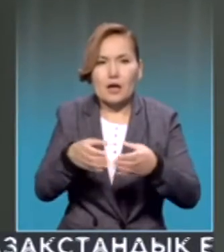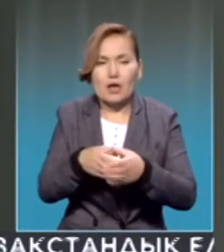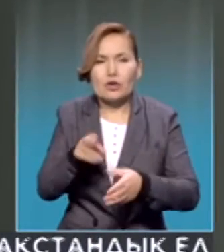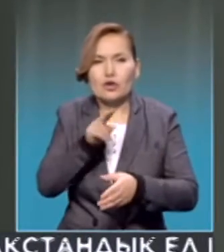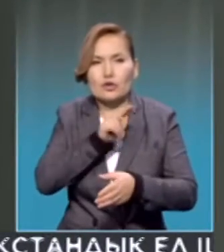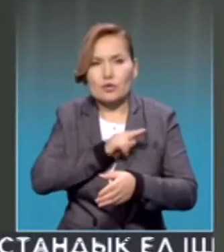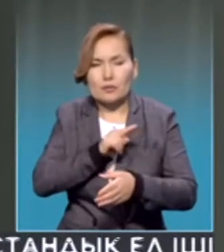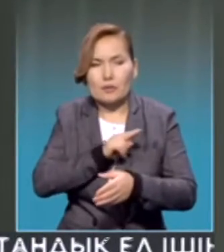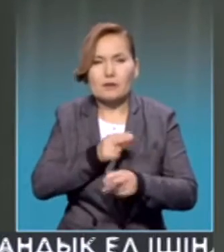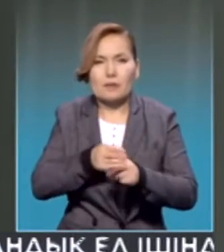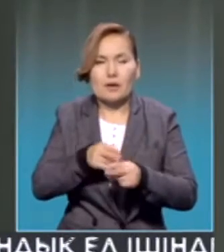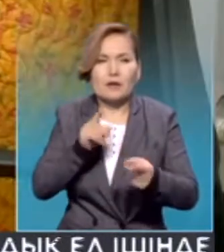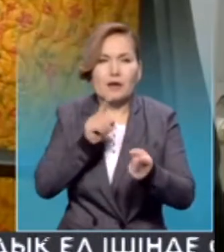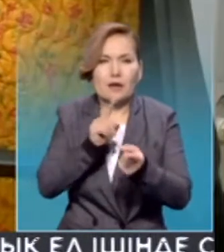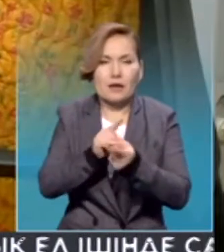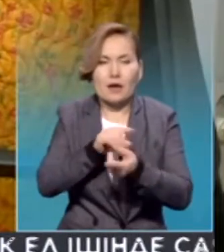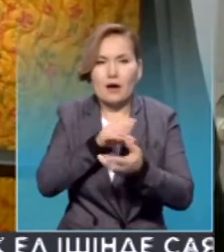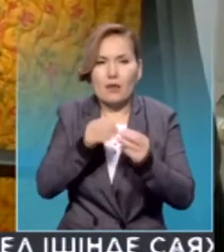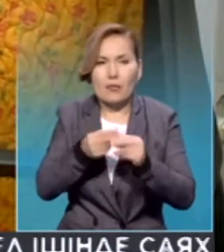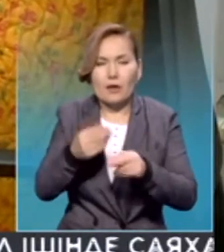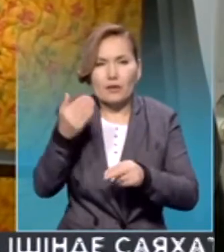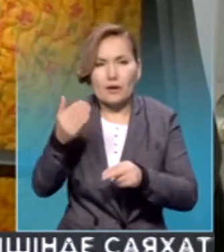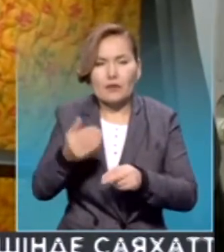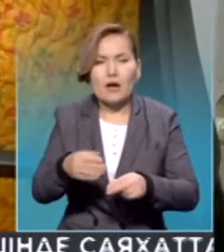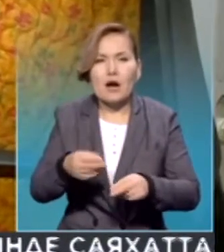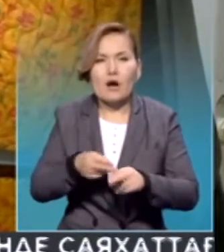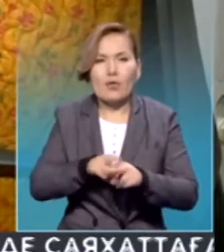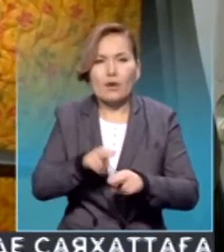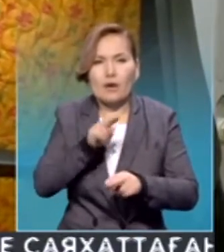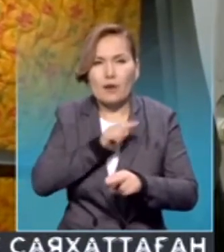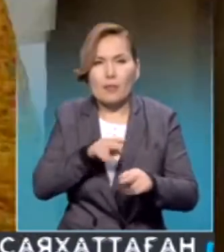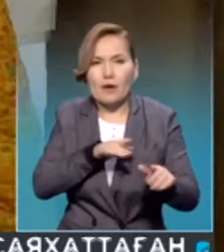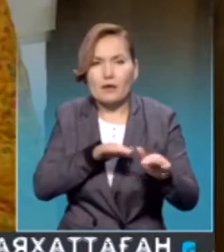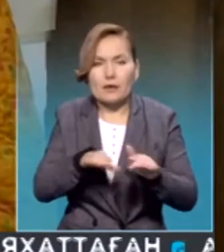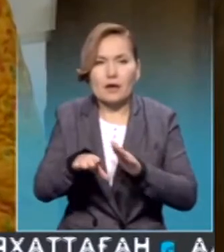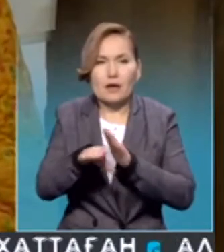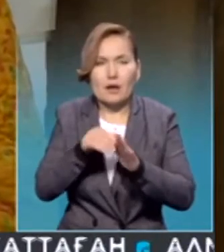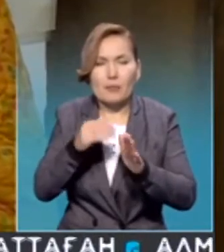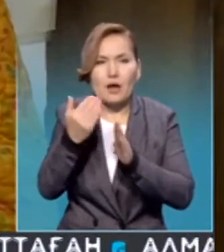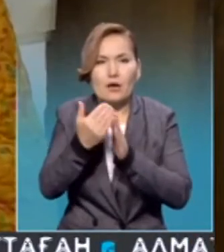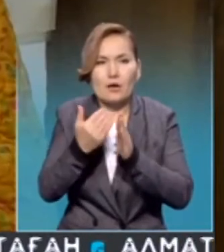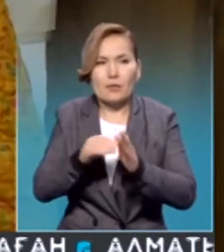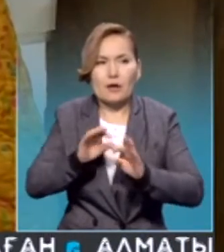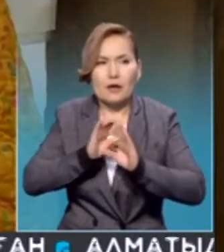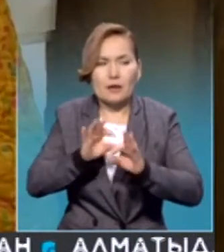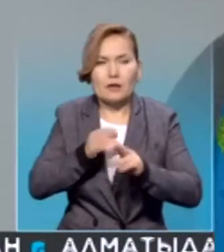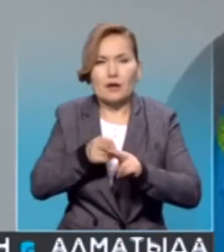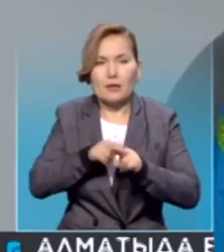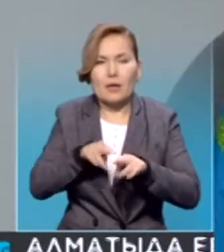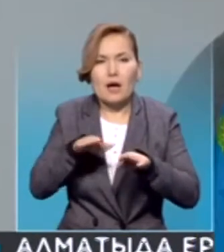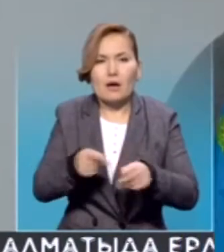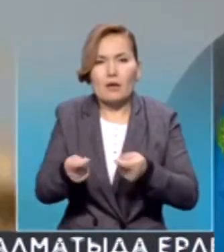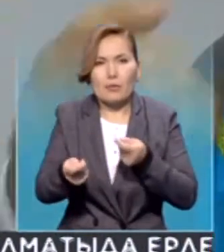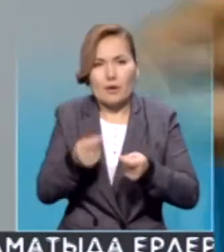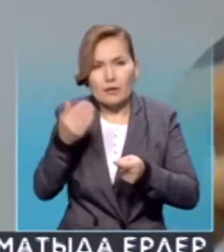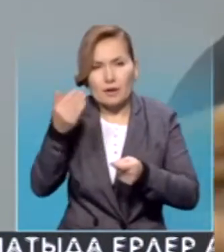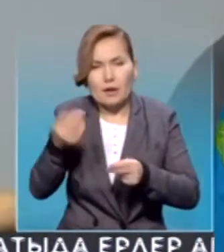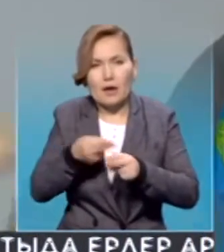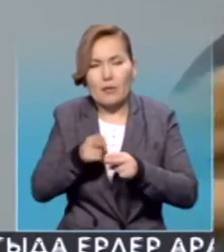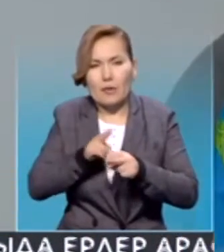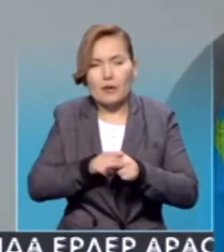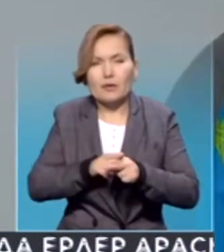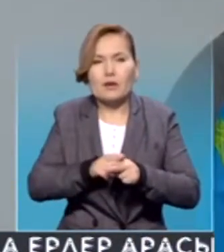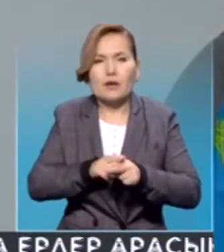жұмысымен танысты. Саяси науқан қарсаңында ұйымдастырылып жатқан іс-шаралардың жоспарын пысықтады. Жергілікті бұқаралық ақпарат